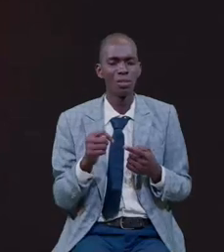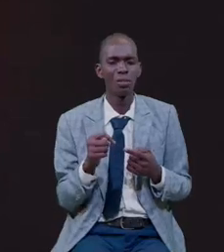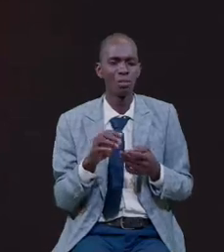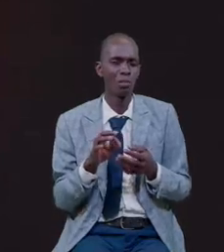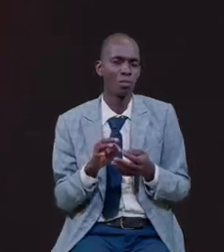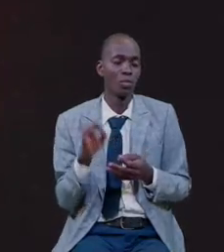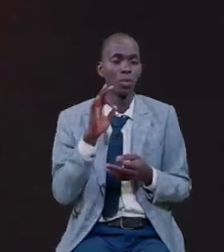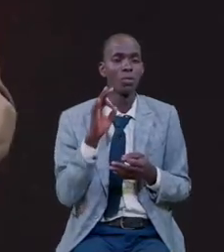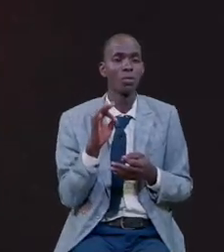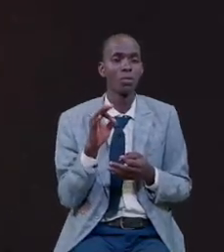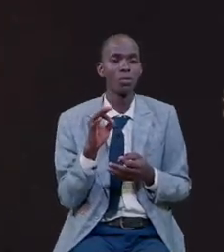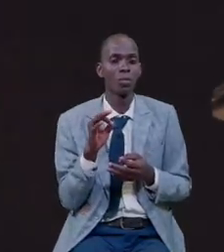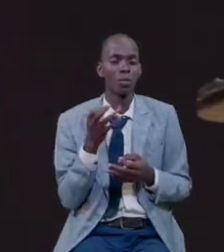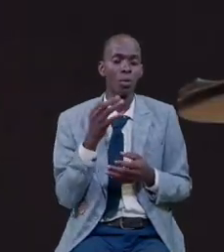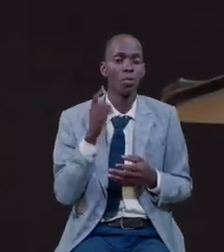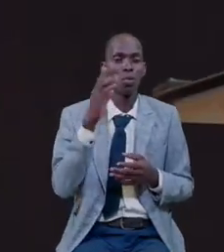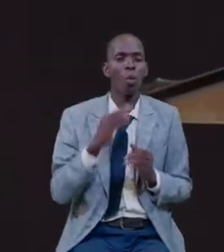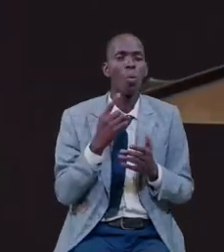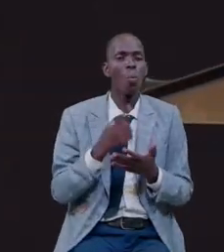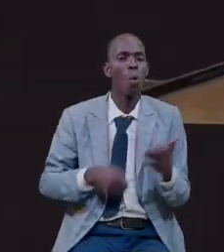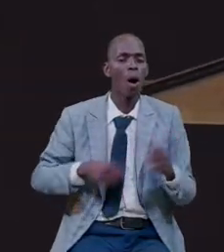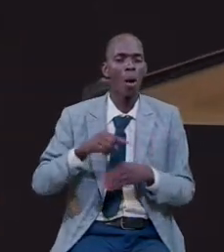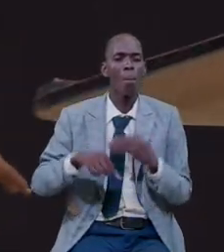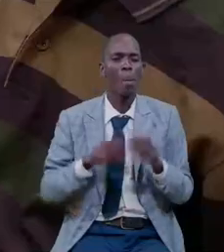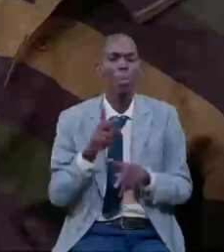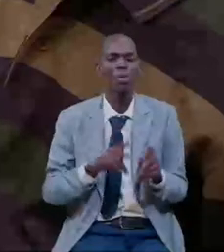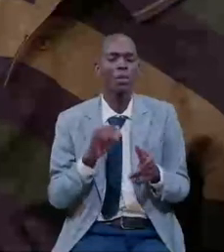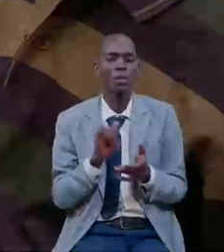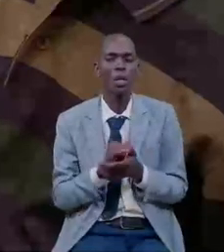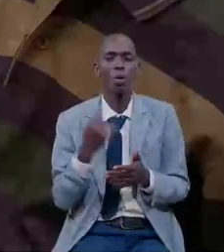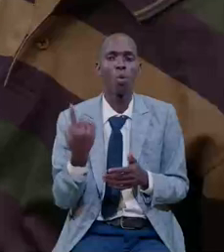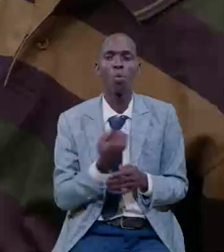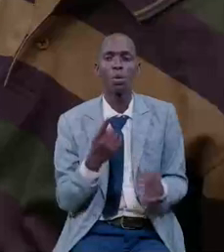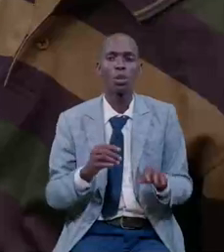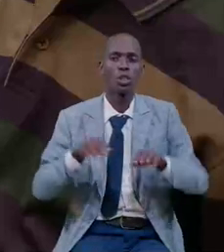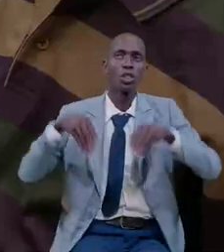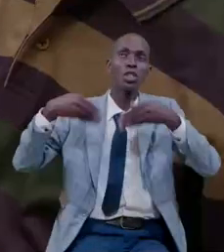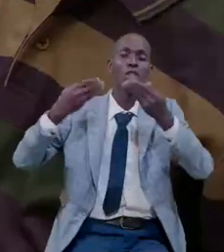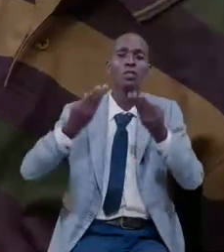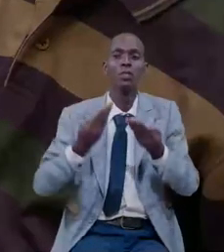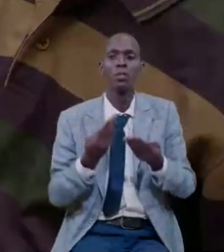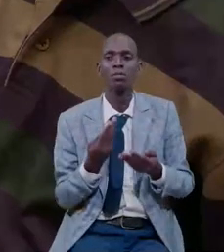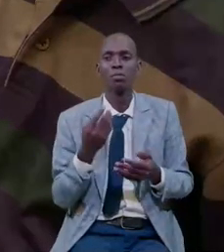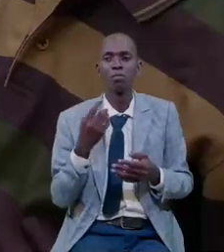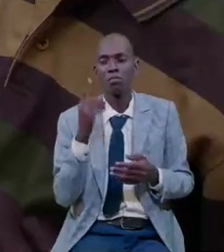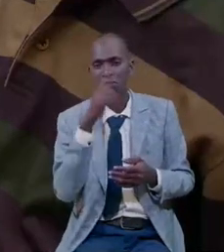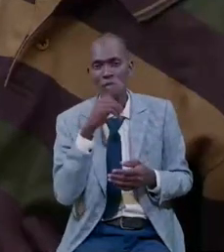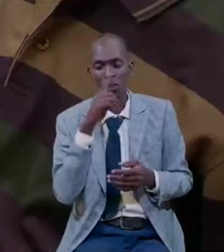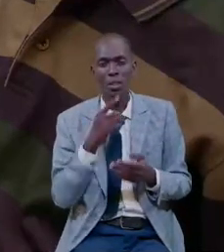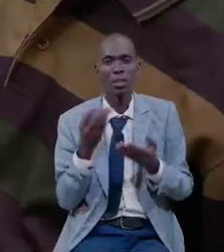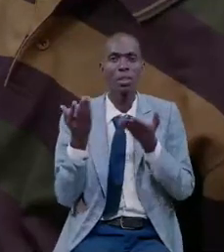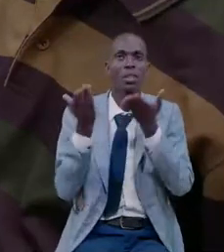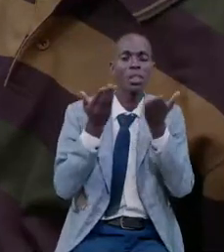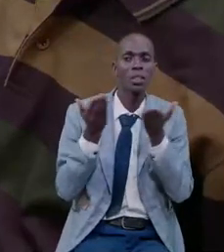sensibilité à la voix de l'Esprit, ne vont-ils pas se repentir? Ou bien les gens qui offrent le sacrifice